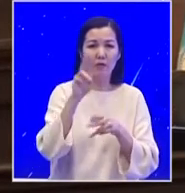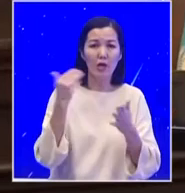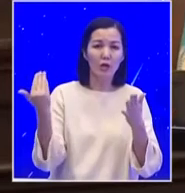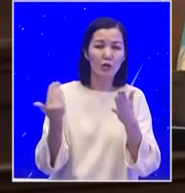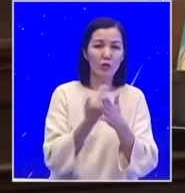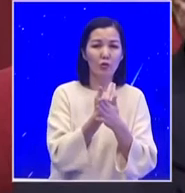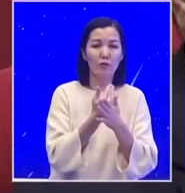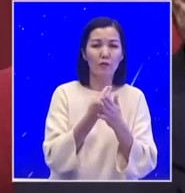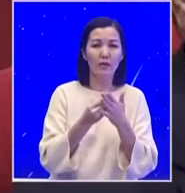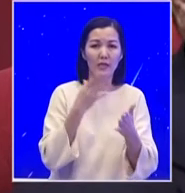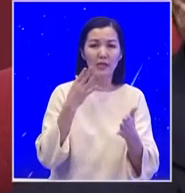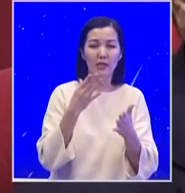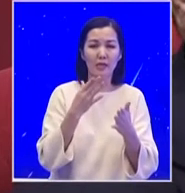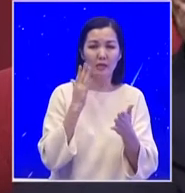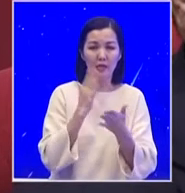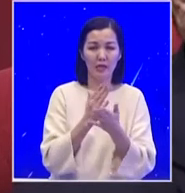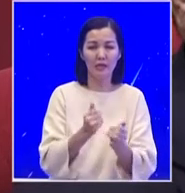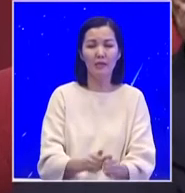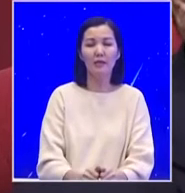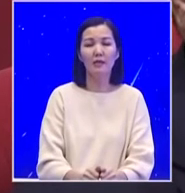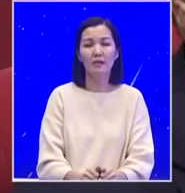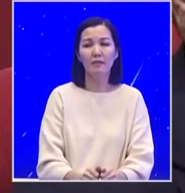снова наблюдается тенденция роста цен.